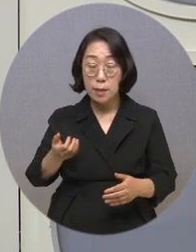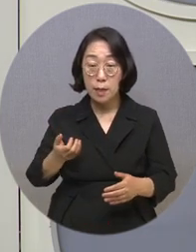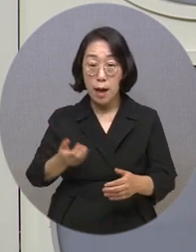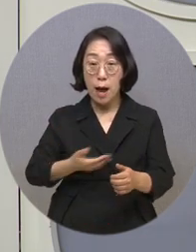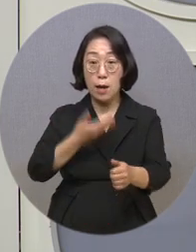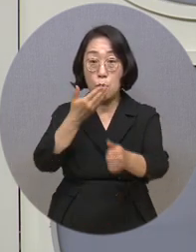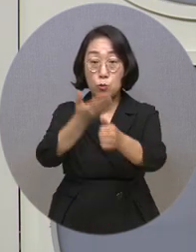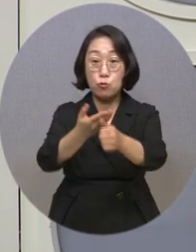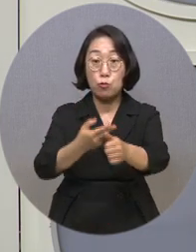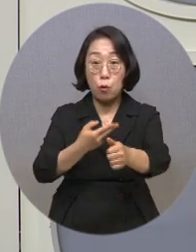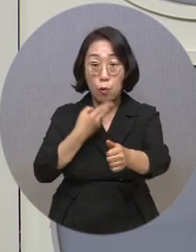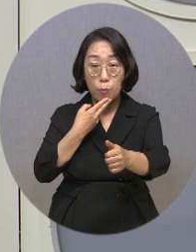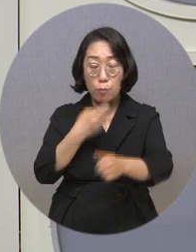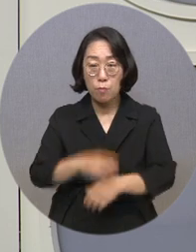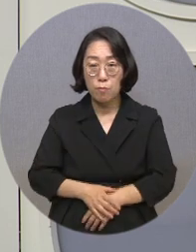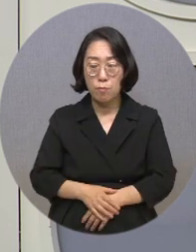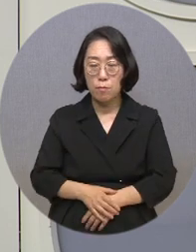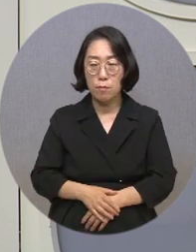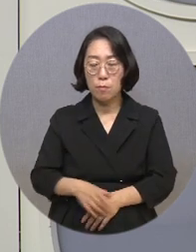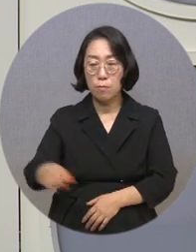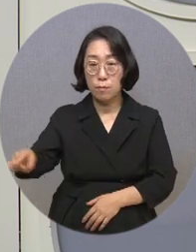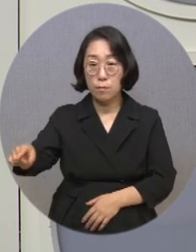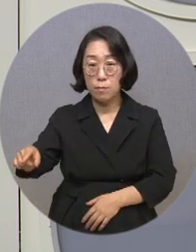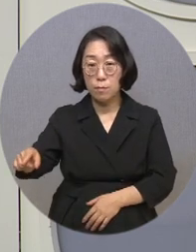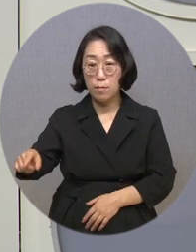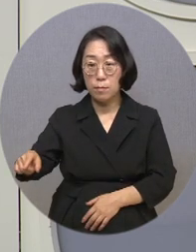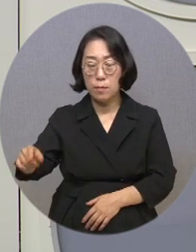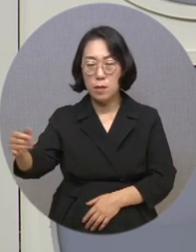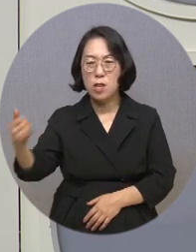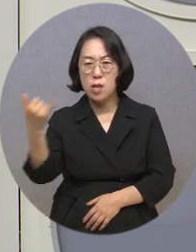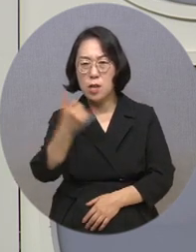하고 그냥 환자가 보호자한테 직접